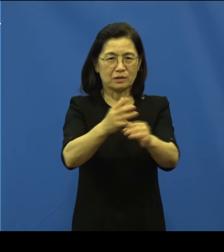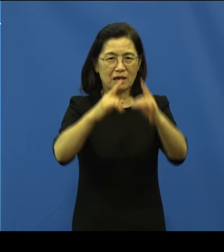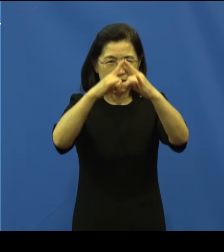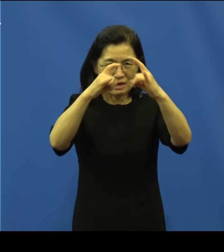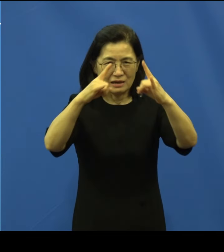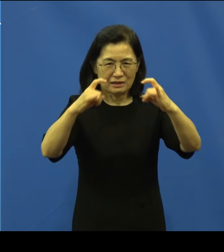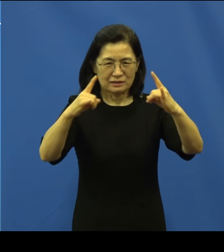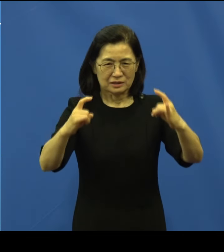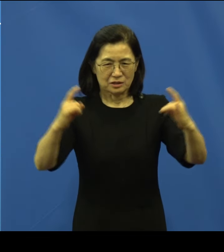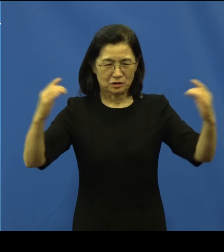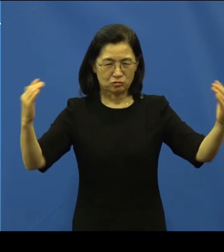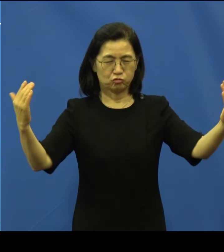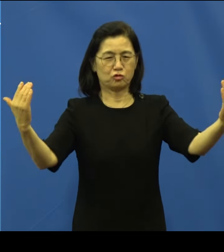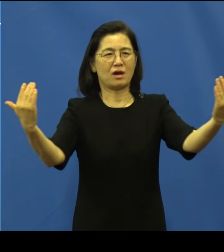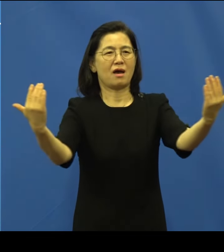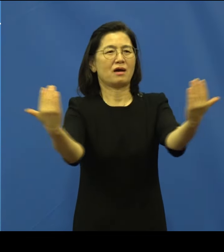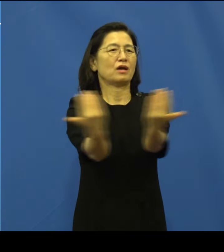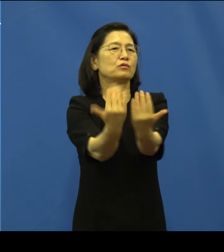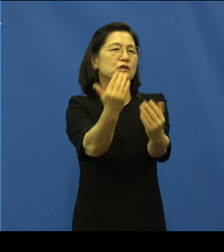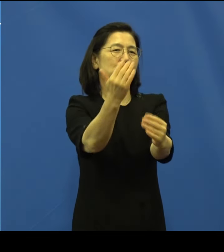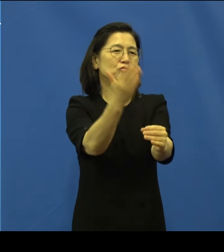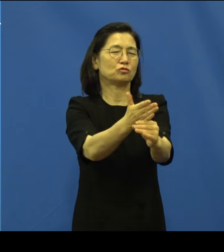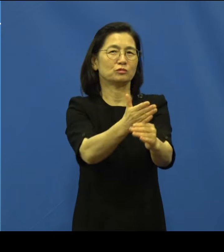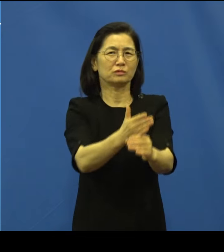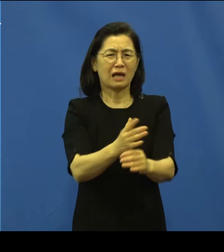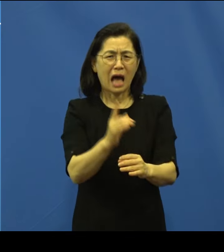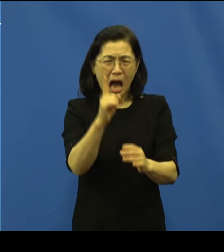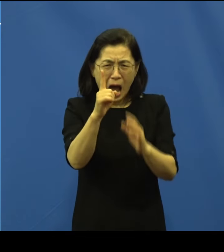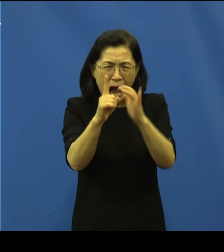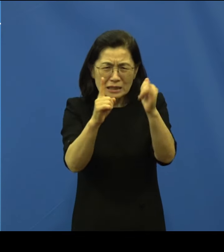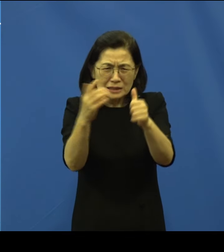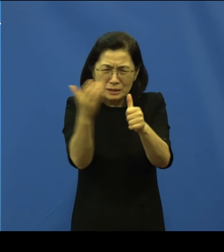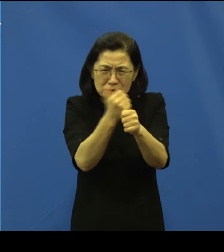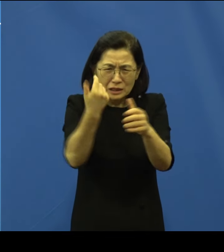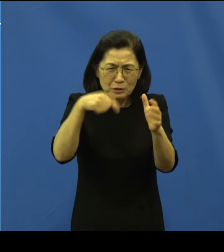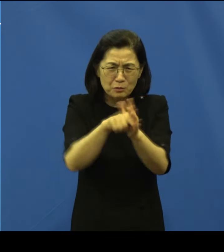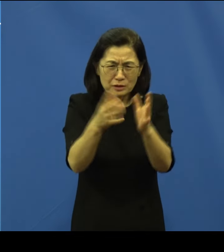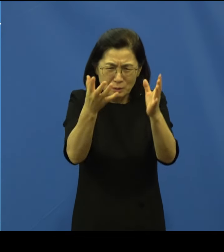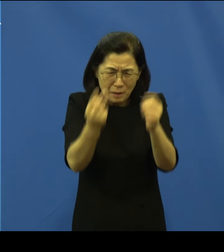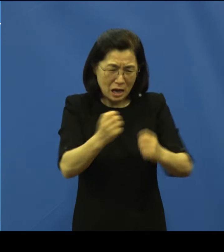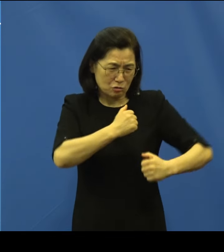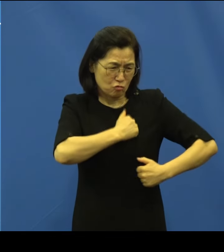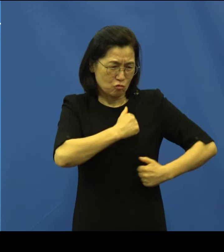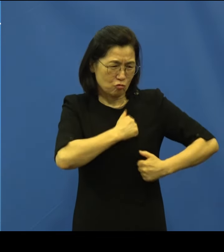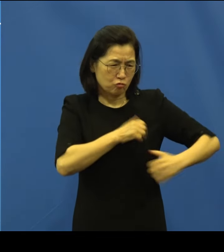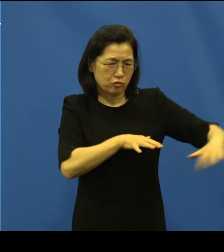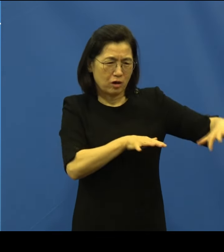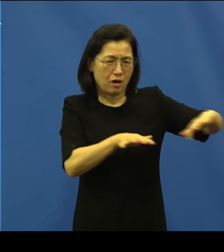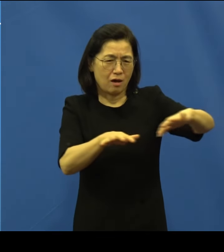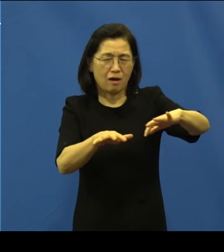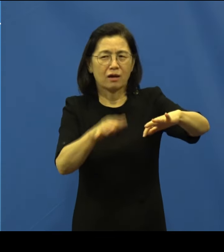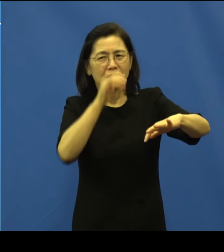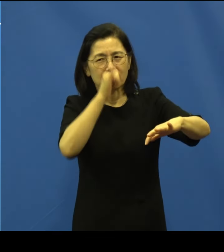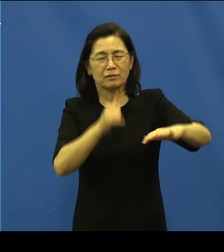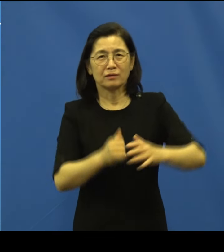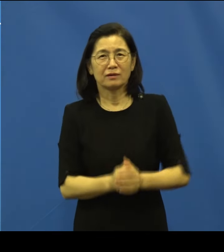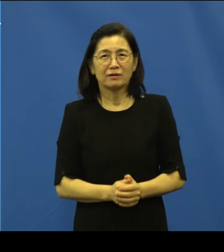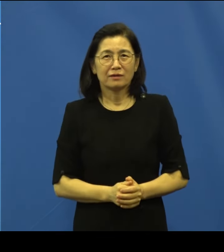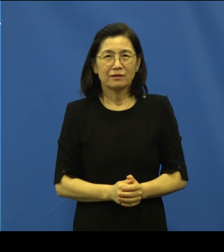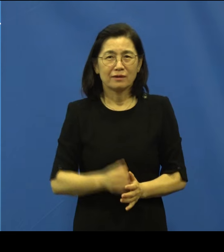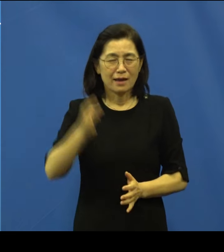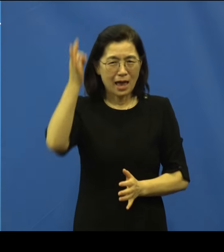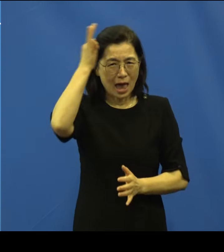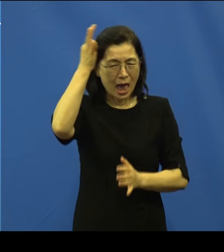에워쌌어요. 근데 사실 엘리사 한 사람 잡으려고 지금 이렇게 많은 사람들이 왔어요. 그러니까 얼마나 엘리사 한